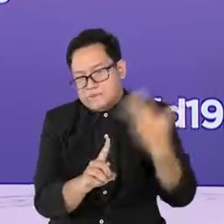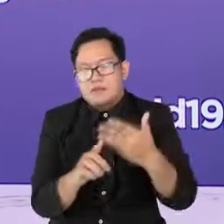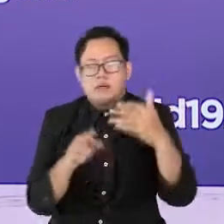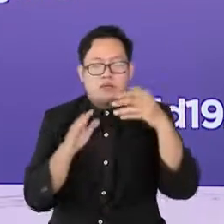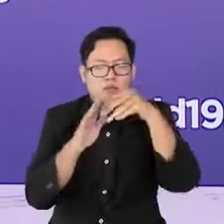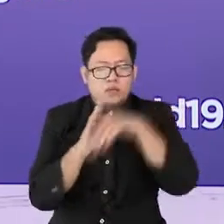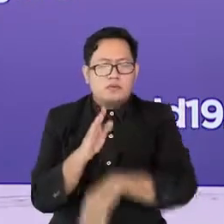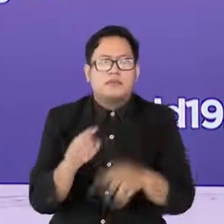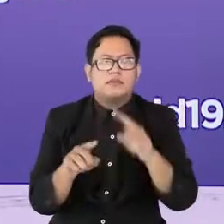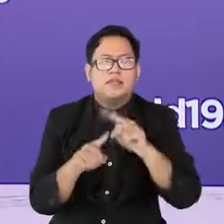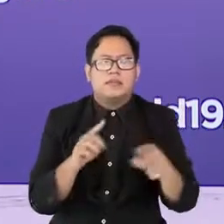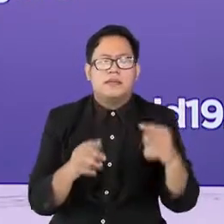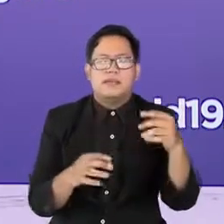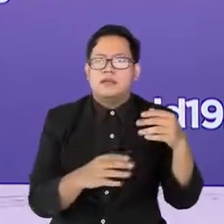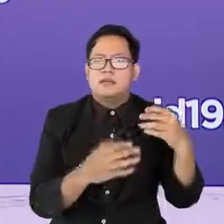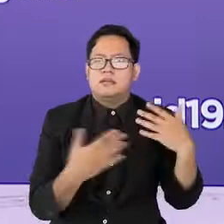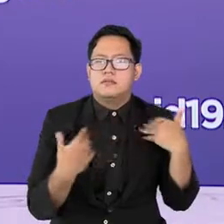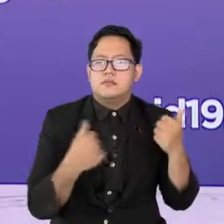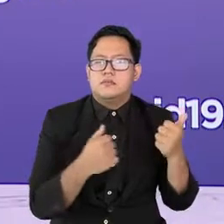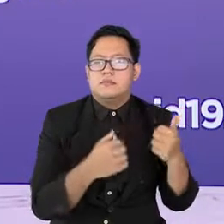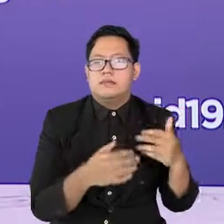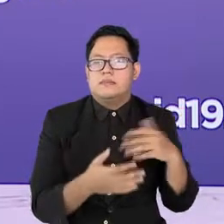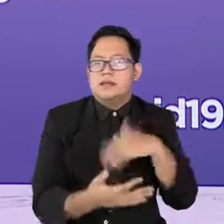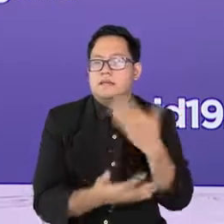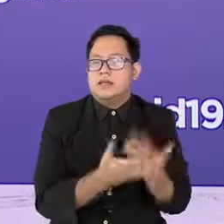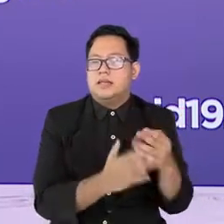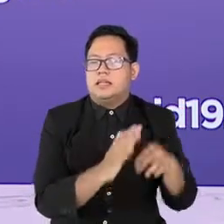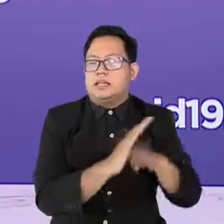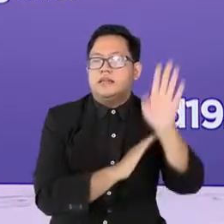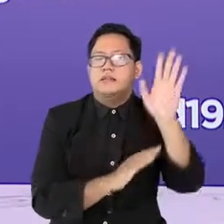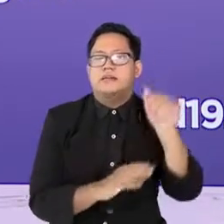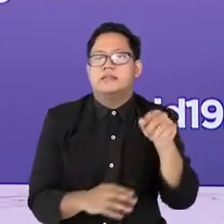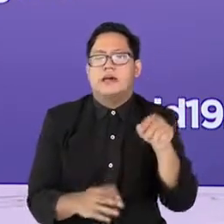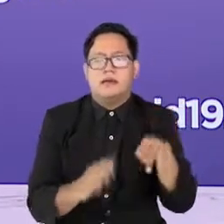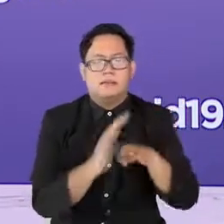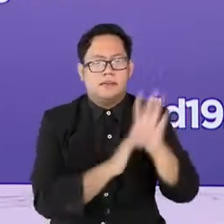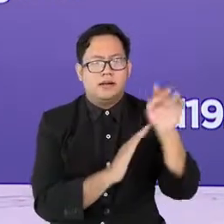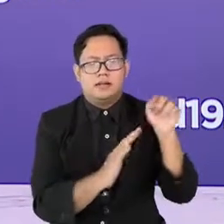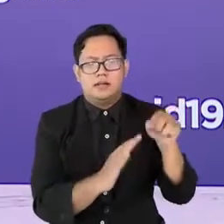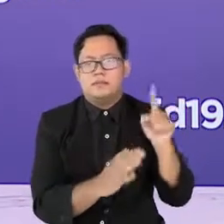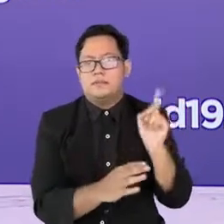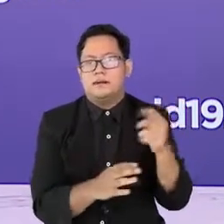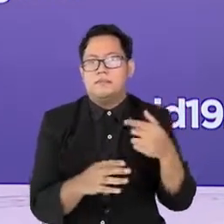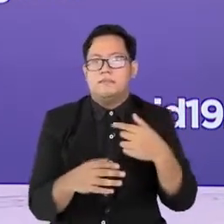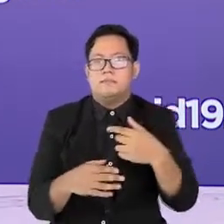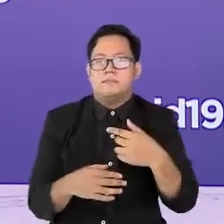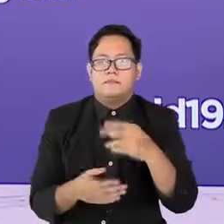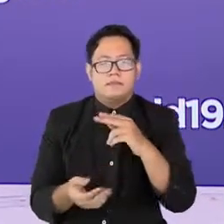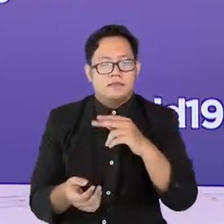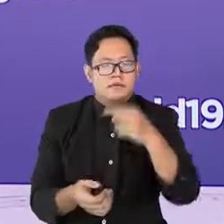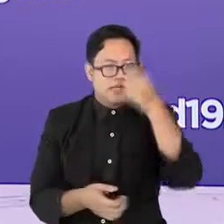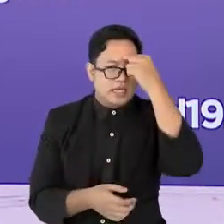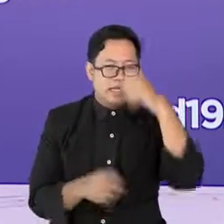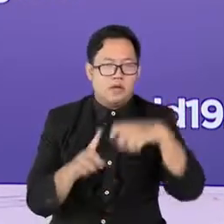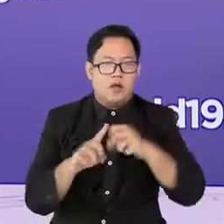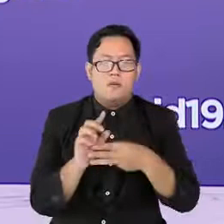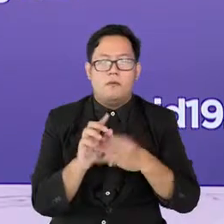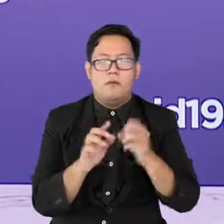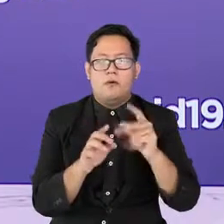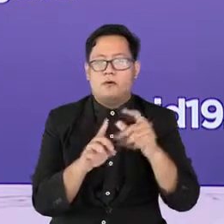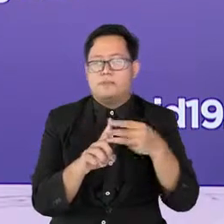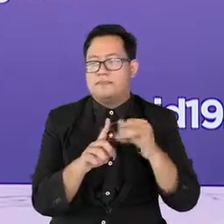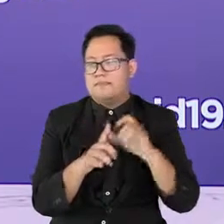cukup tinggi Apa penyebab dan apakah kematian terjadi karena faktor komorbid atau kondisi 9 coffee 19 yang sudah parah